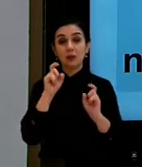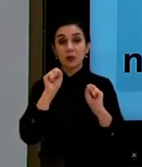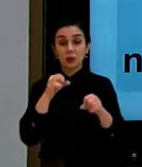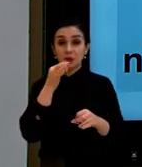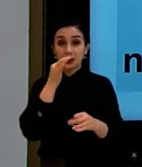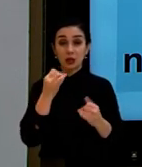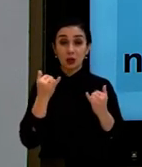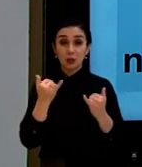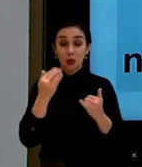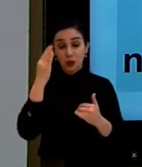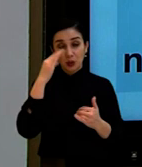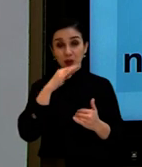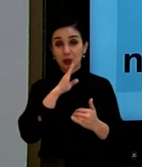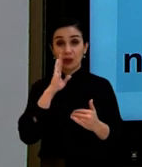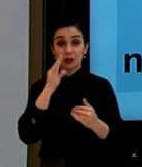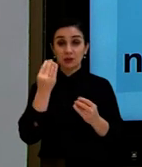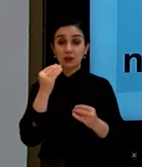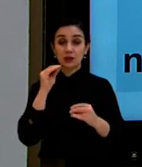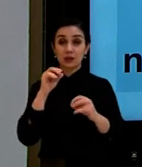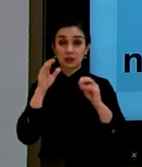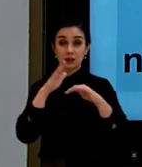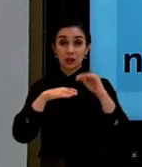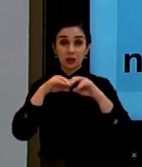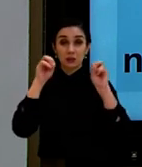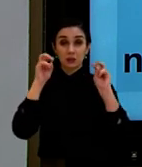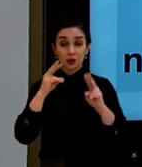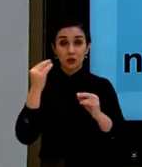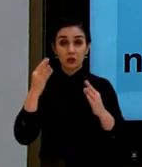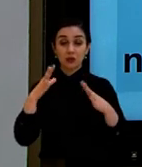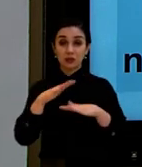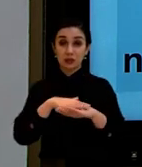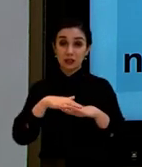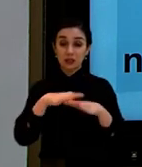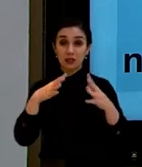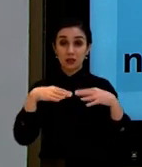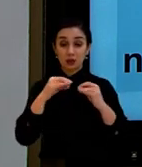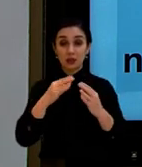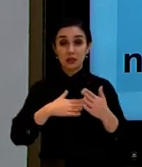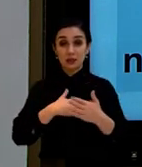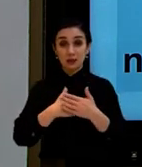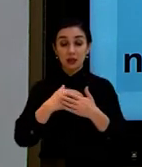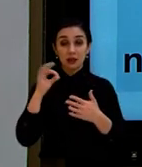Demak, bugungi kunda ota-onangiz egallab turgan kasb va uning jamiyatga bo'lgan xizmati haqida